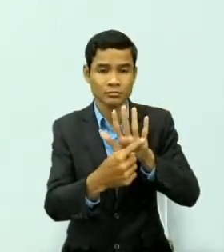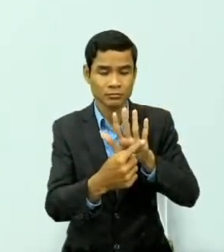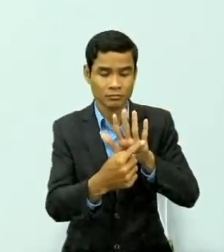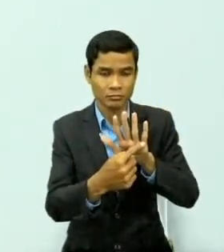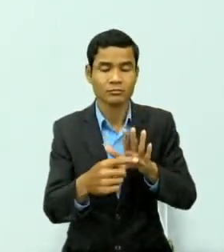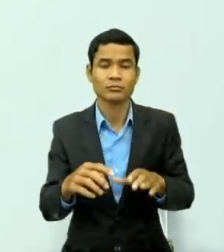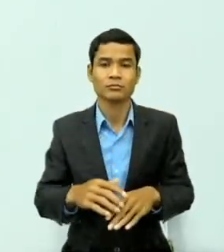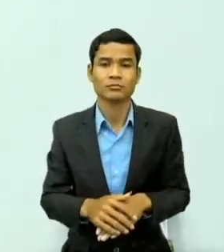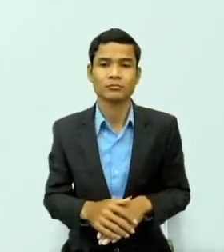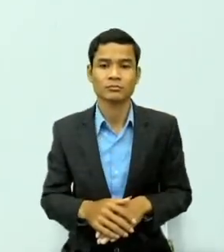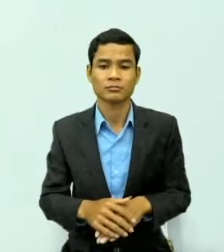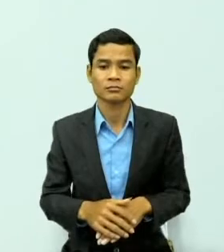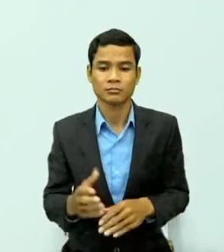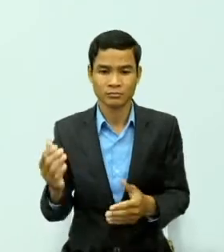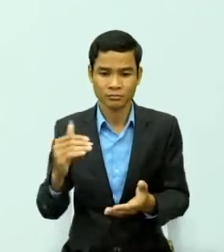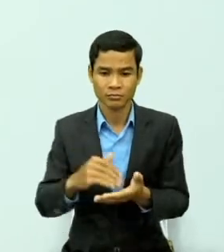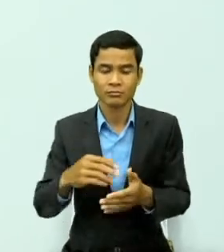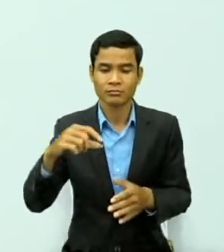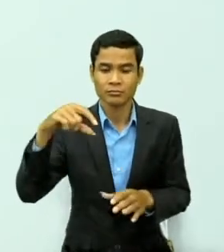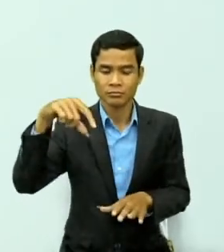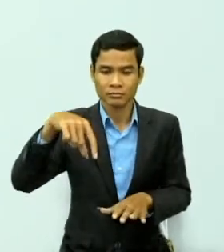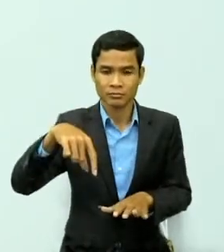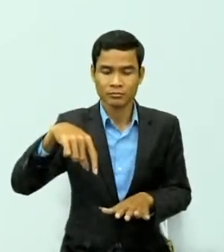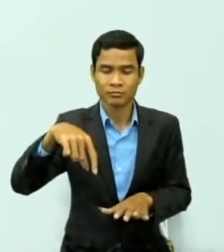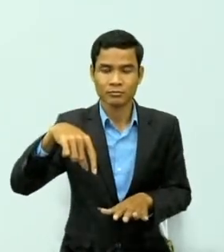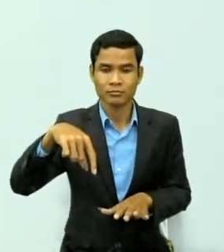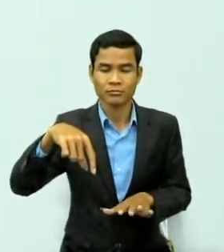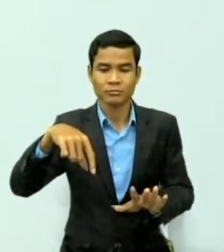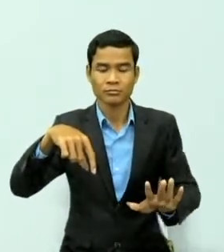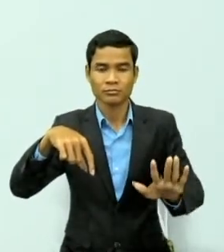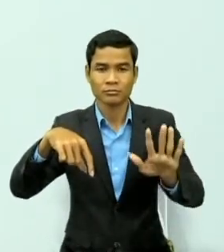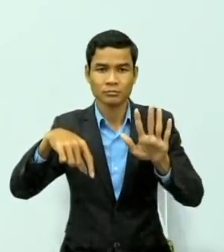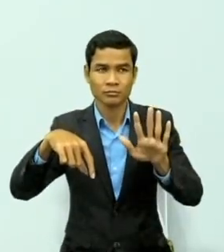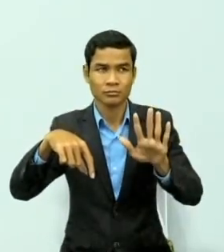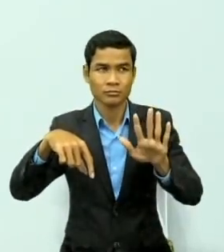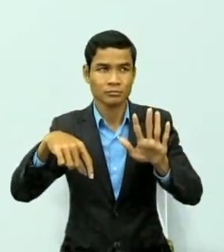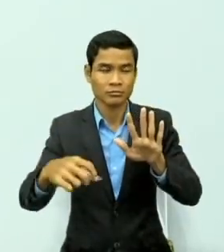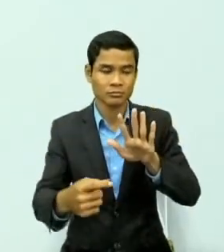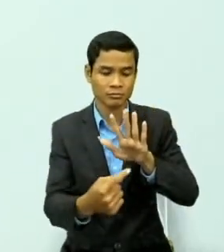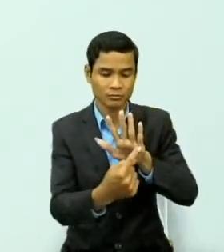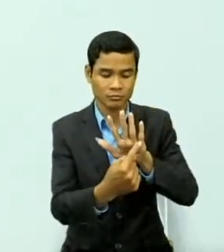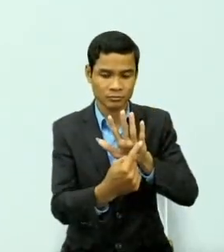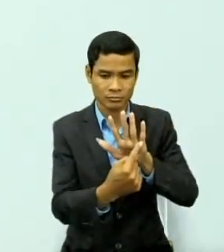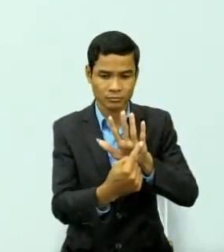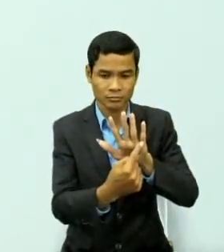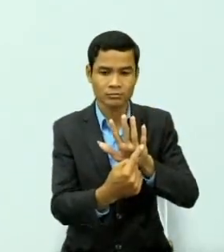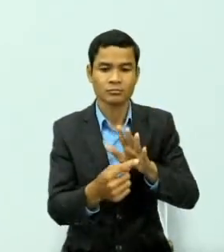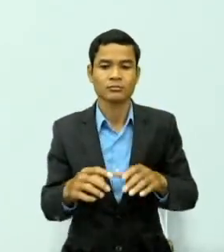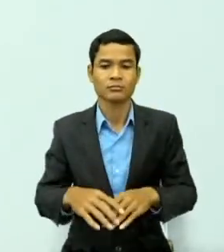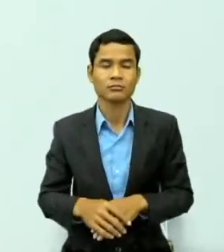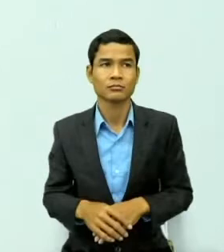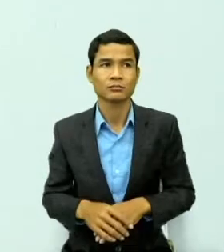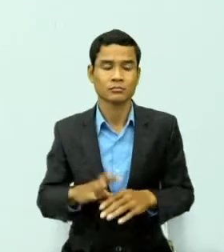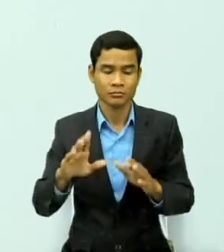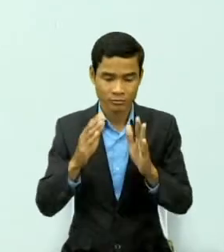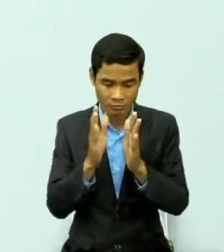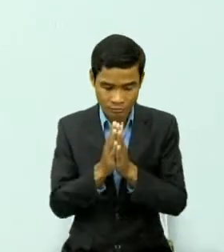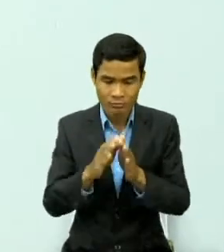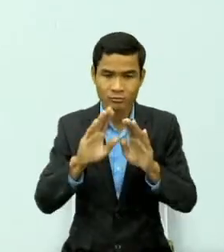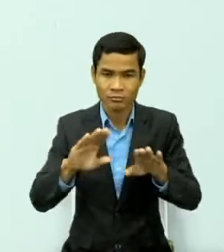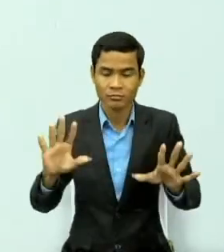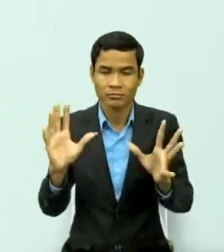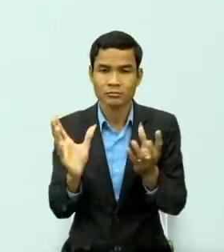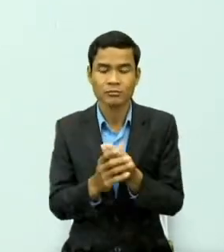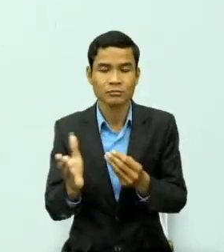កម្ដងទៀតកអឺកអរគុណកូនកូនឥ